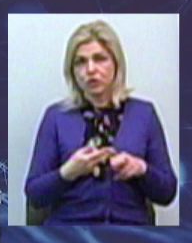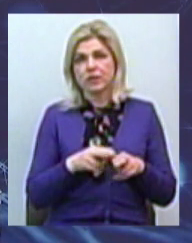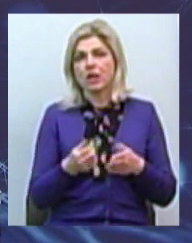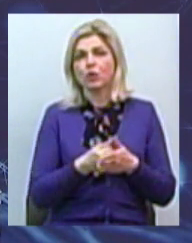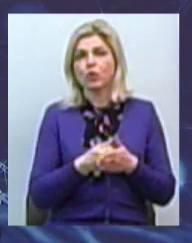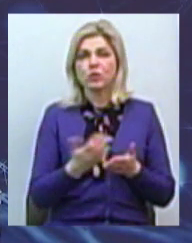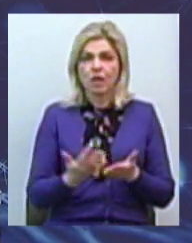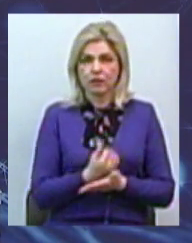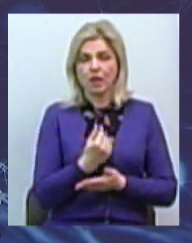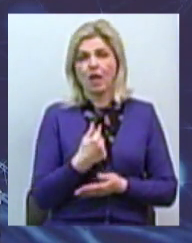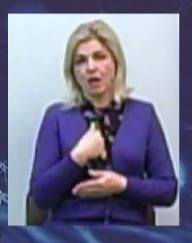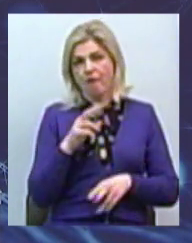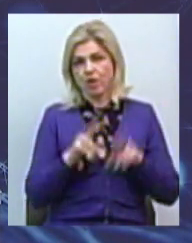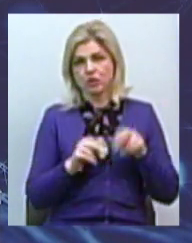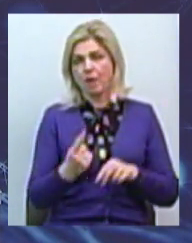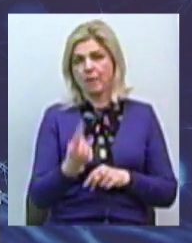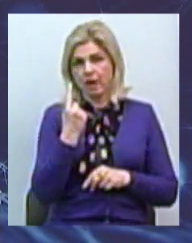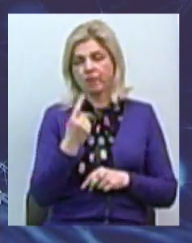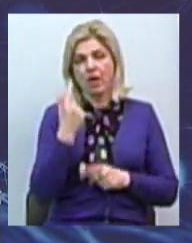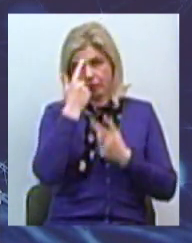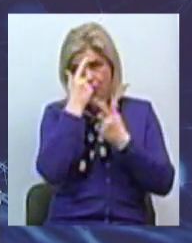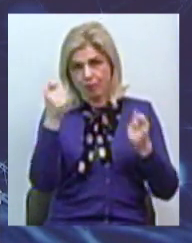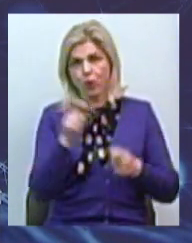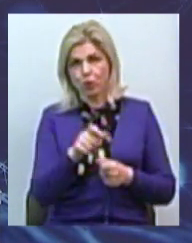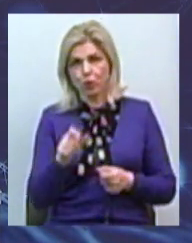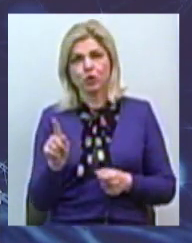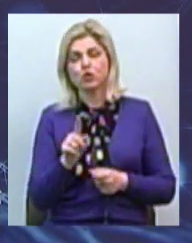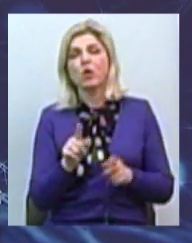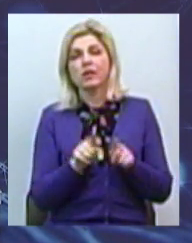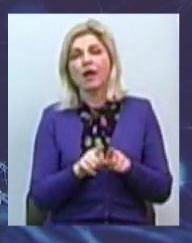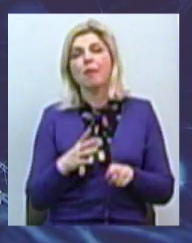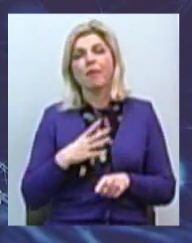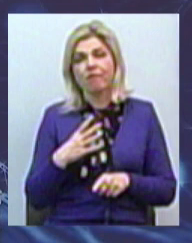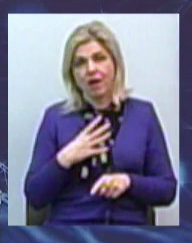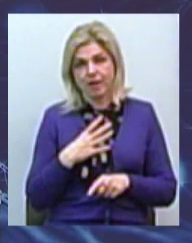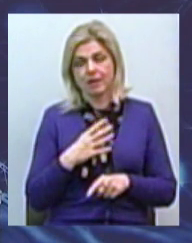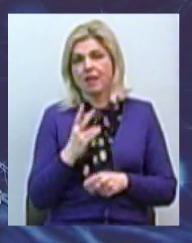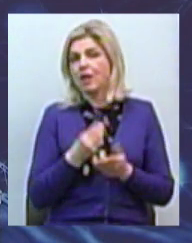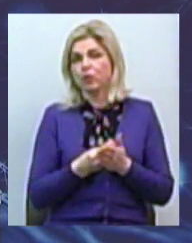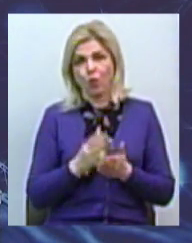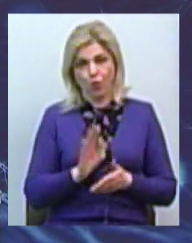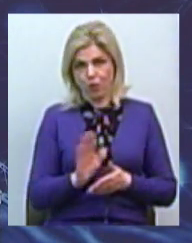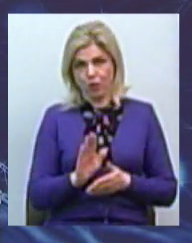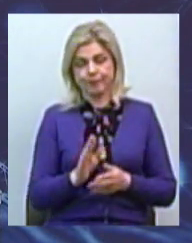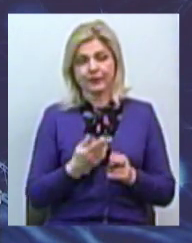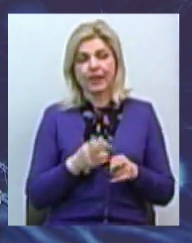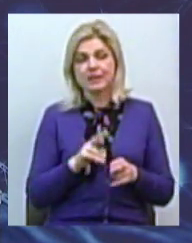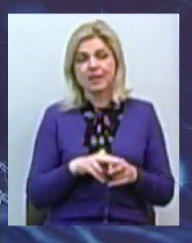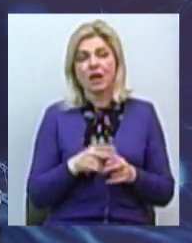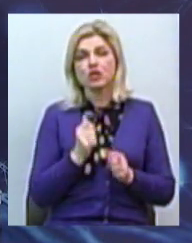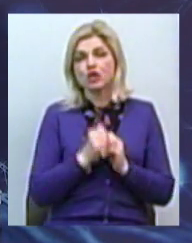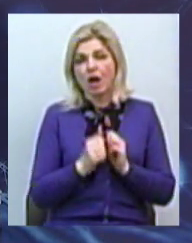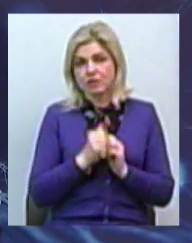що в першу чергу ми маємо інформувати людей про те, що воно взагалі таке буває. І це не дорого, це нам досить